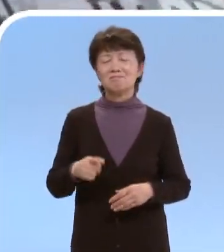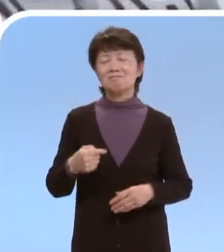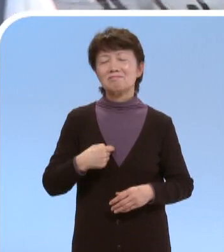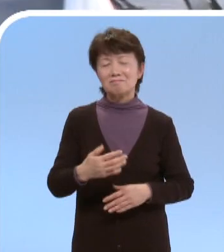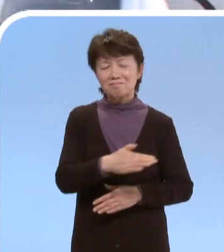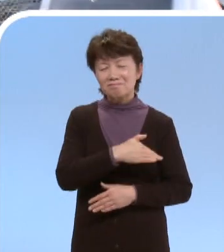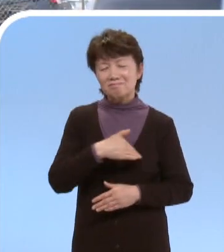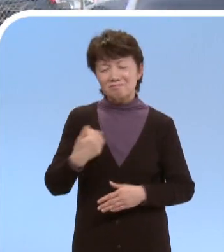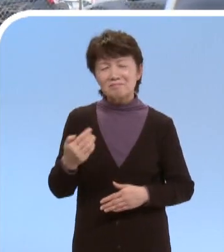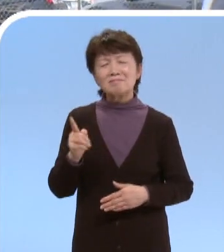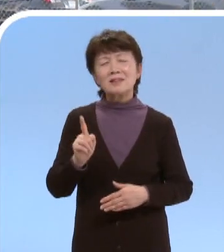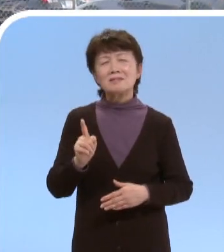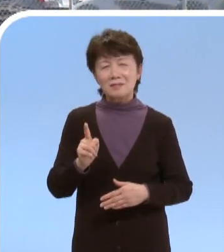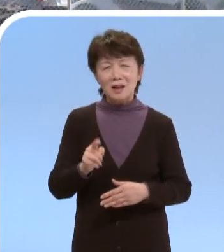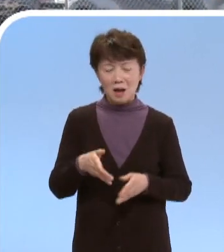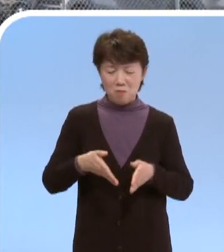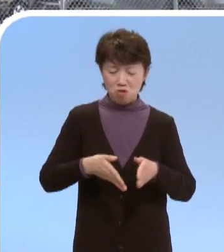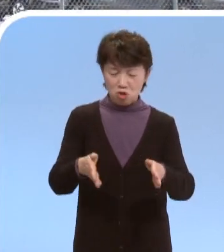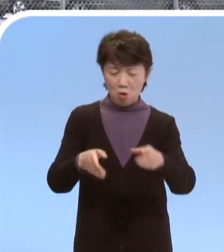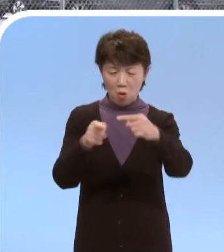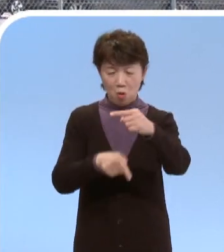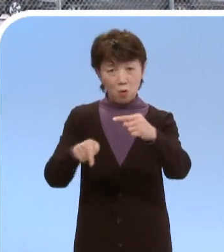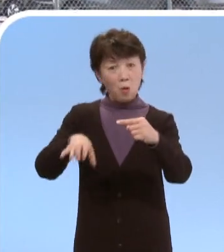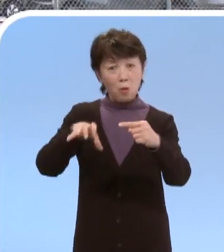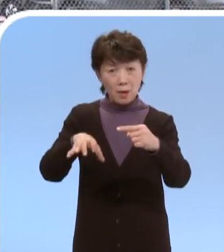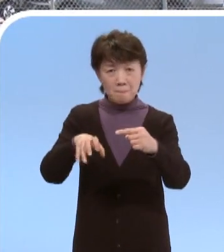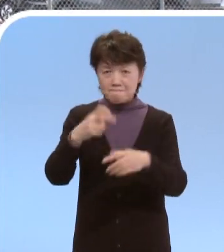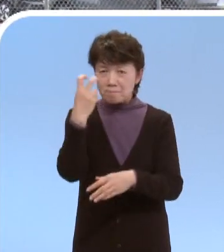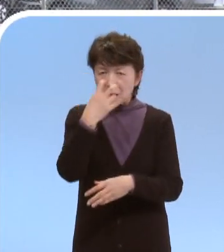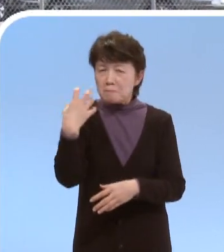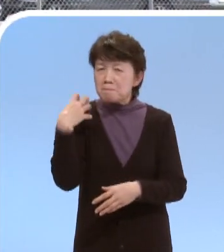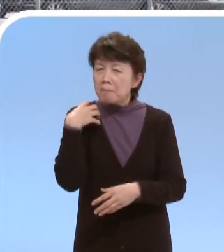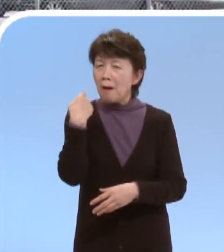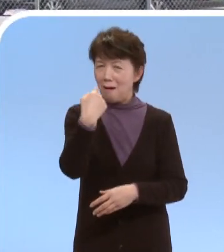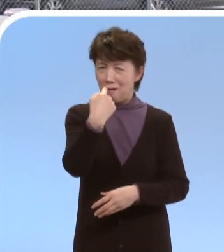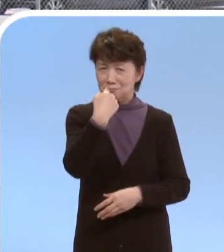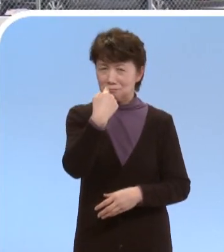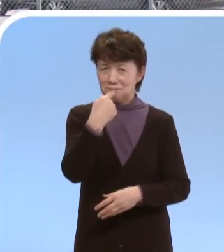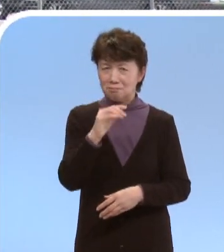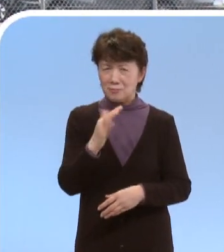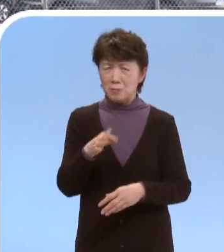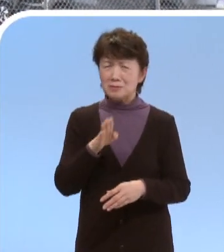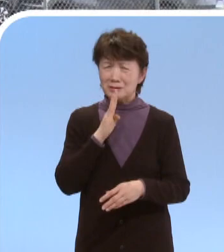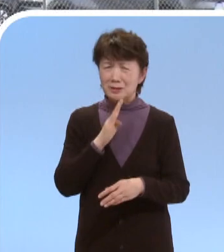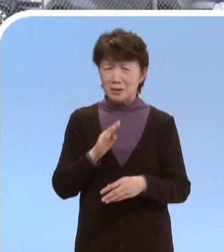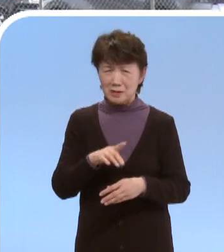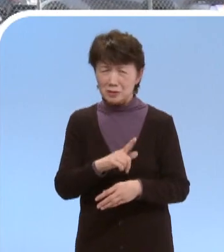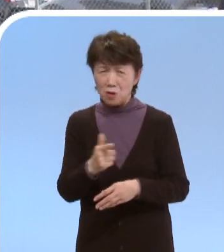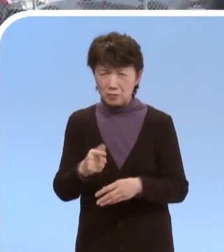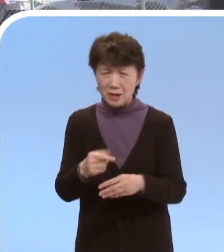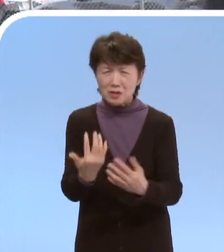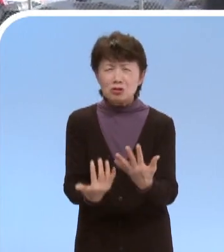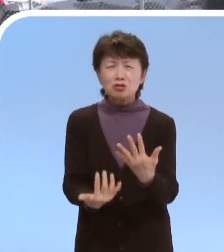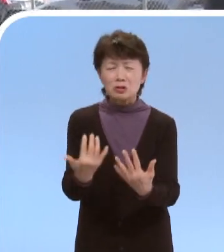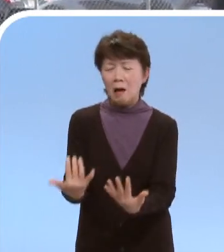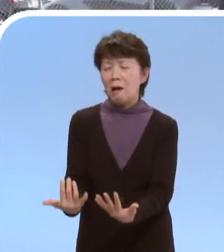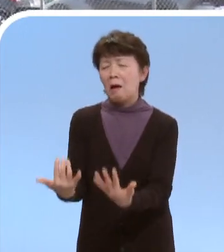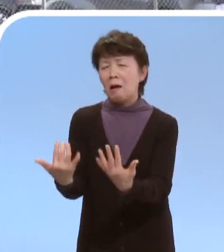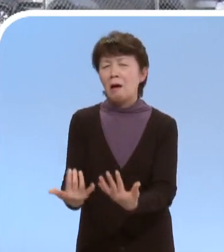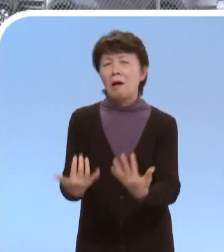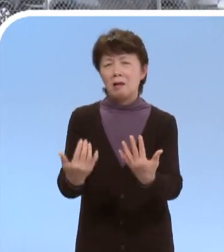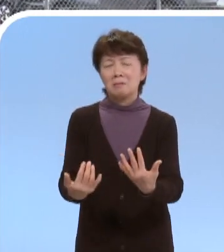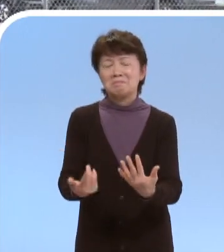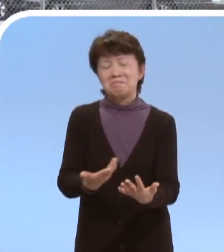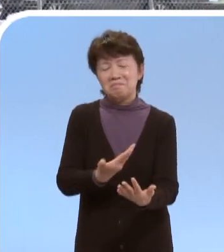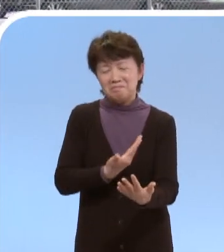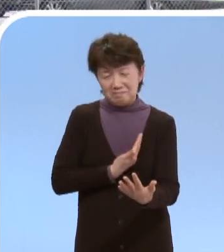我々道路や公園のですね、管理を、維持を管理をしておるんですけども、 はい、 どうしても雑草が隙間から入りますので、 そうです。